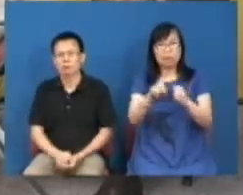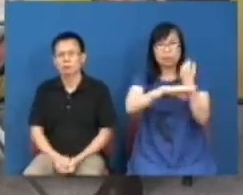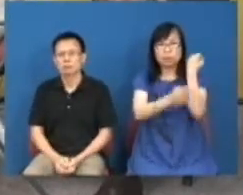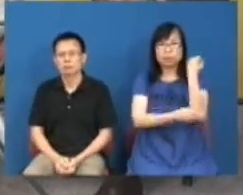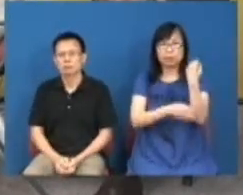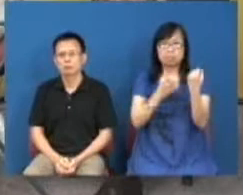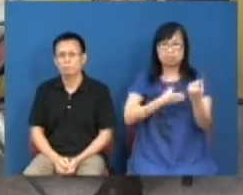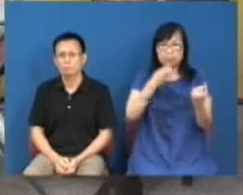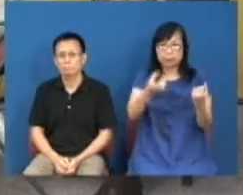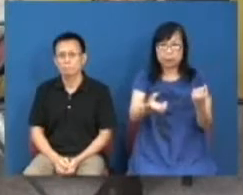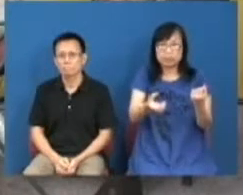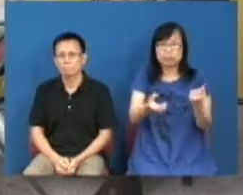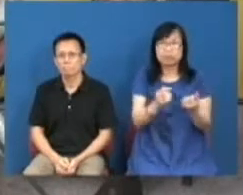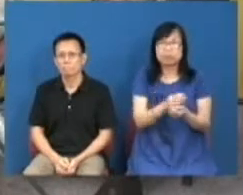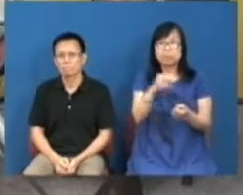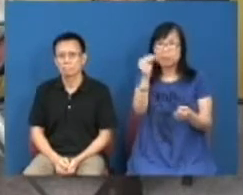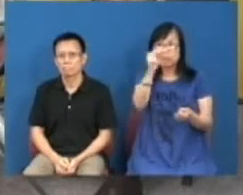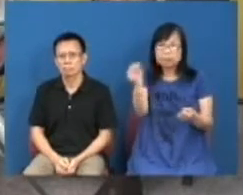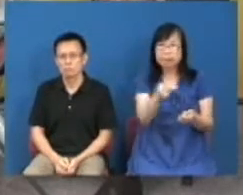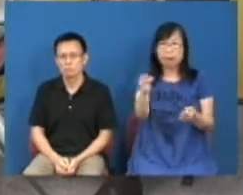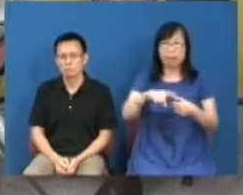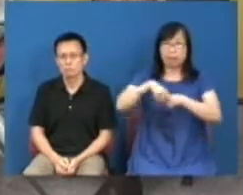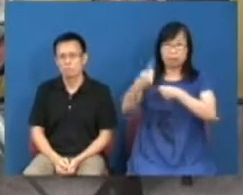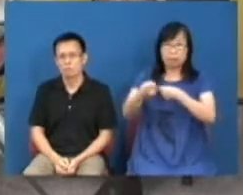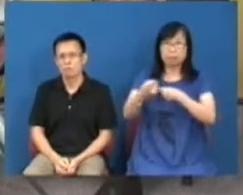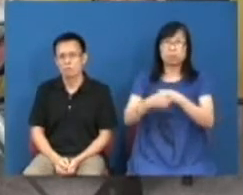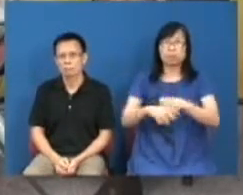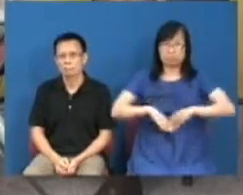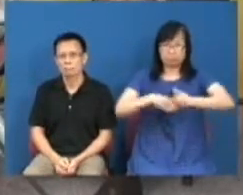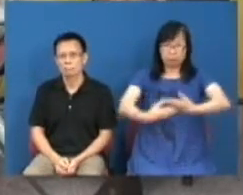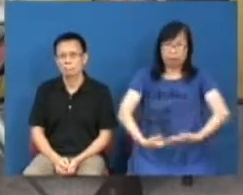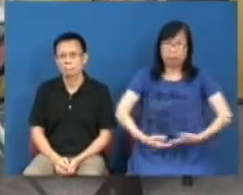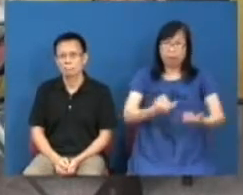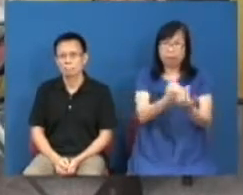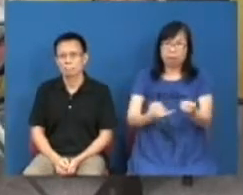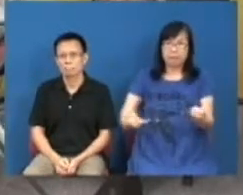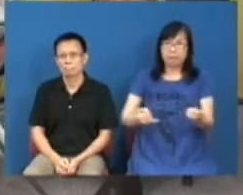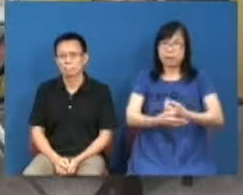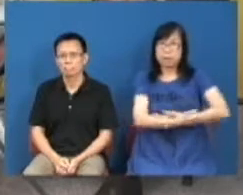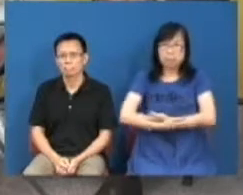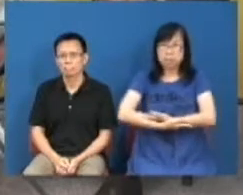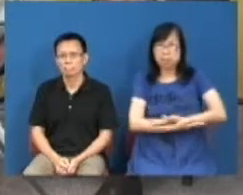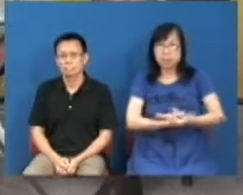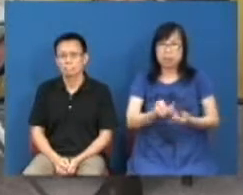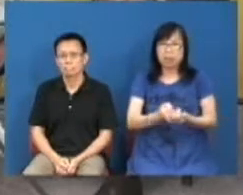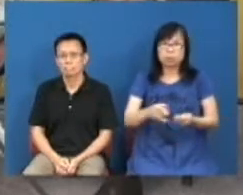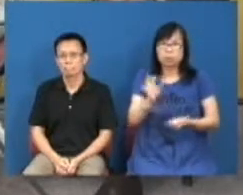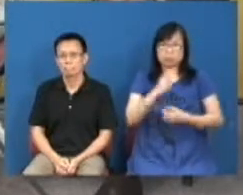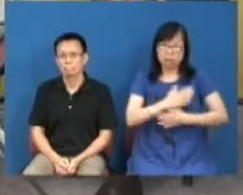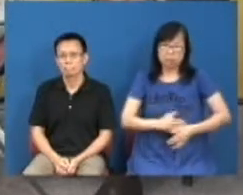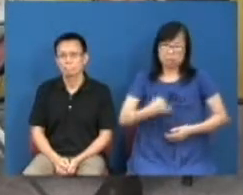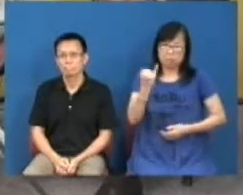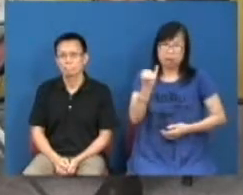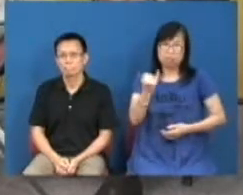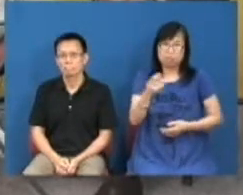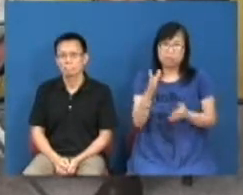咗成70,000嚇，本來唔止添嘅。咁另一個咧就嗰個孕婦咧生 B B 之後咧就話個 B B 生咗出嚟冇咁健康啊，